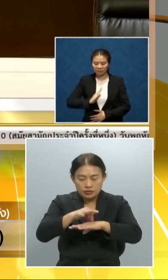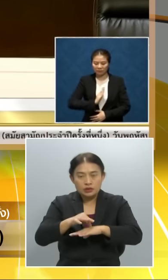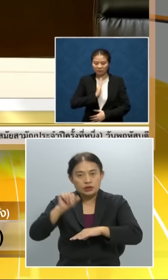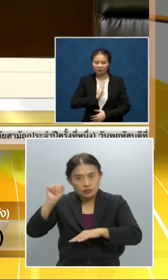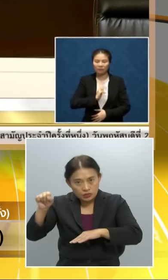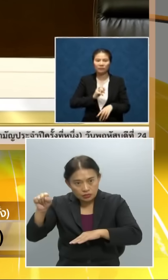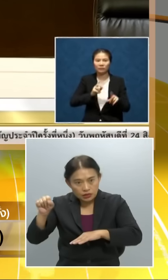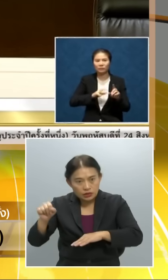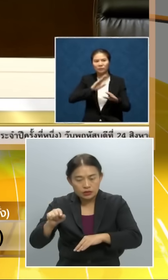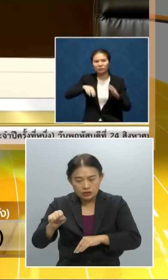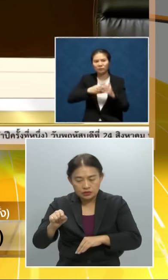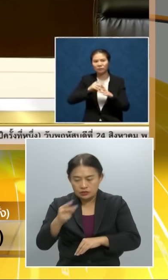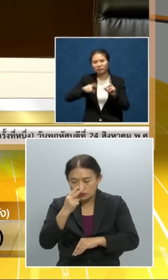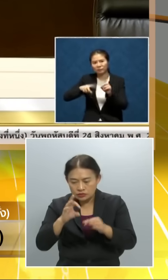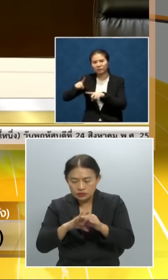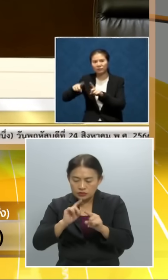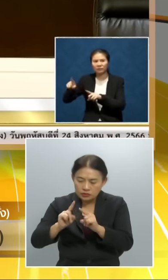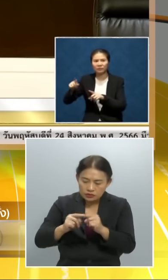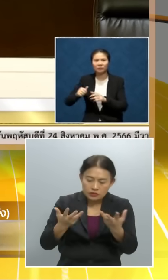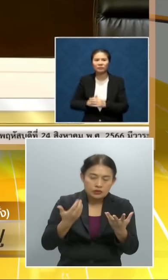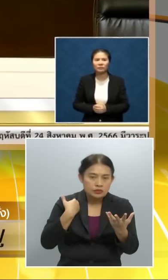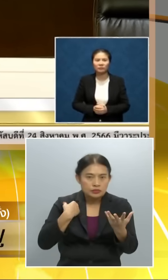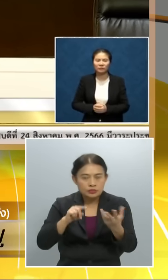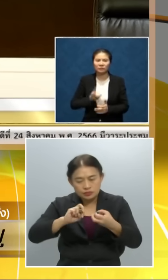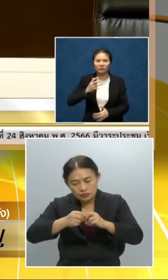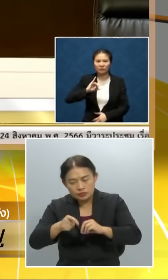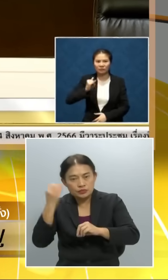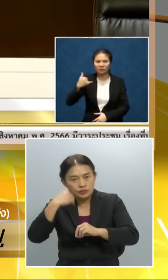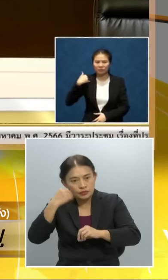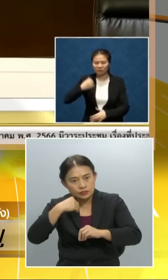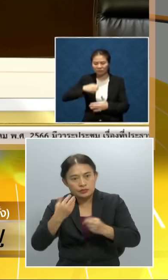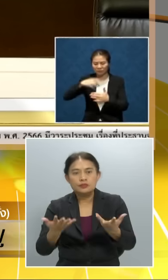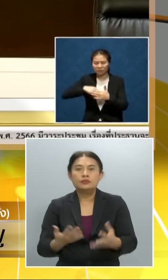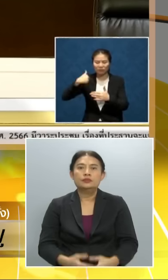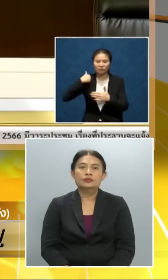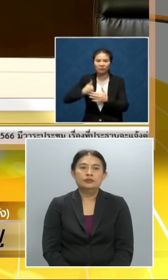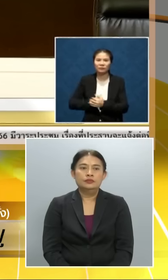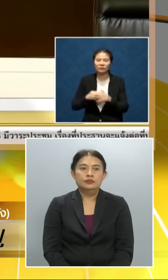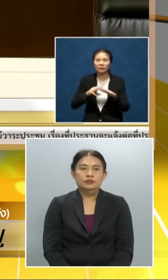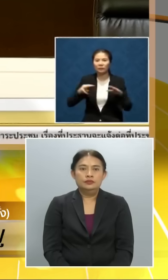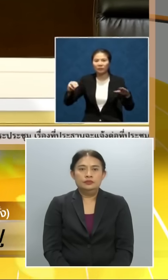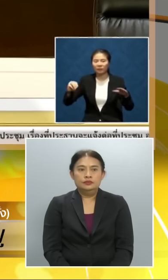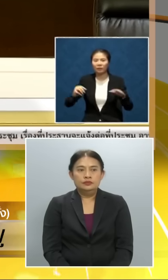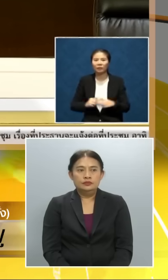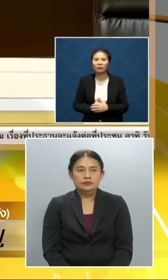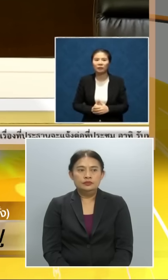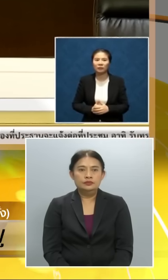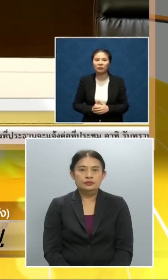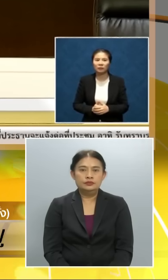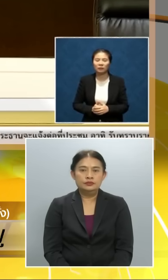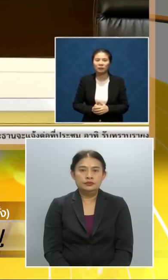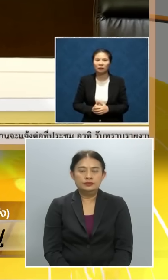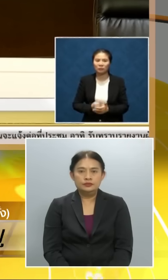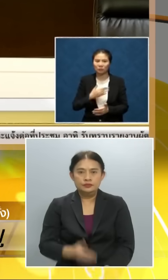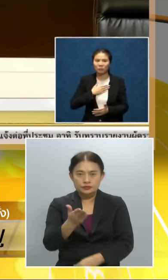ถึงมีเรื่องให้เป็นที่ครหาได้ไม่เว้นแต่ละวันอืมนี่ค่อนข้างจะดุเดือดท่านผู้ชมนี่เขาเป็น